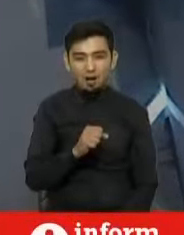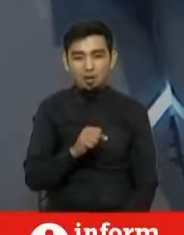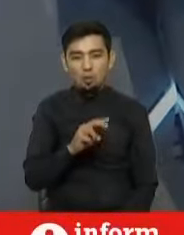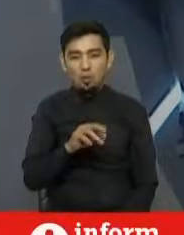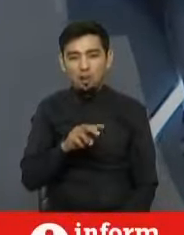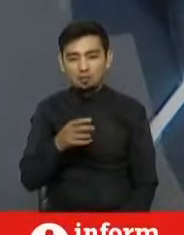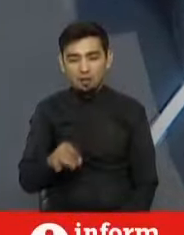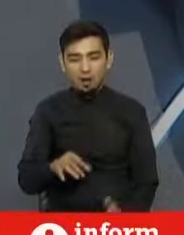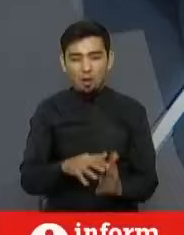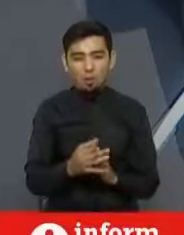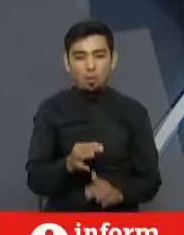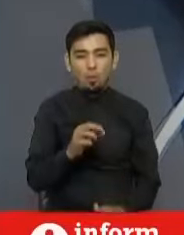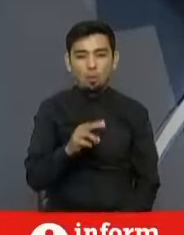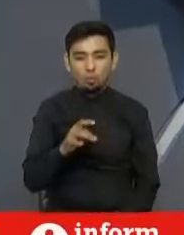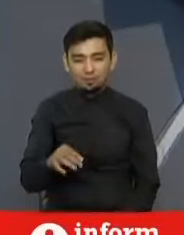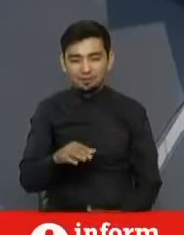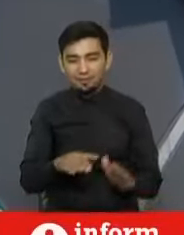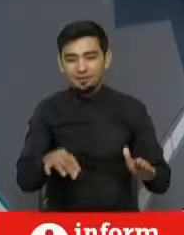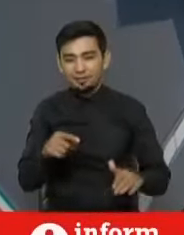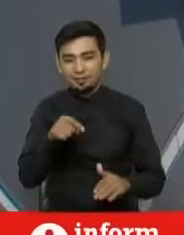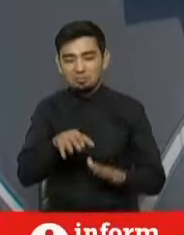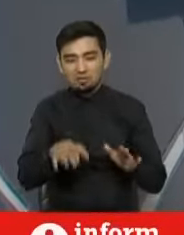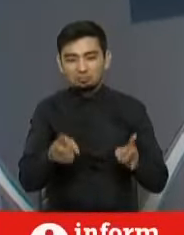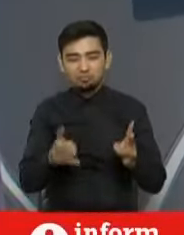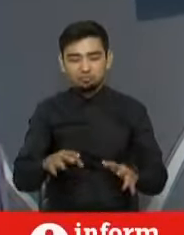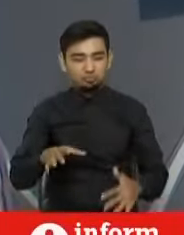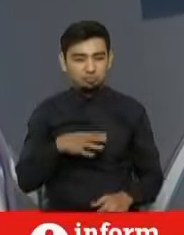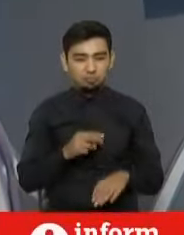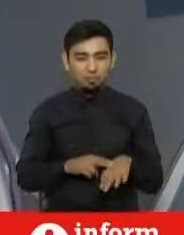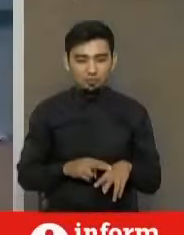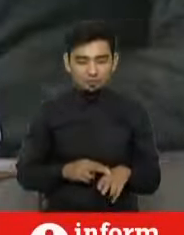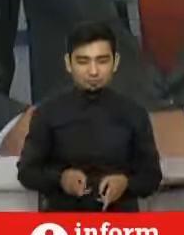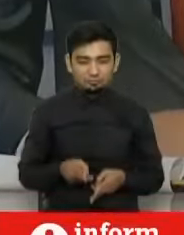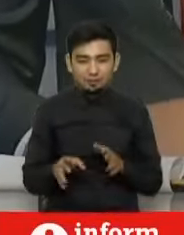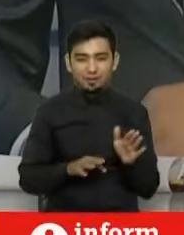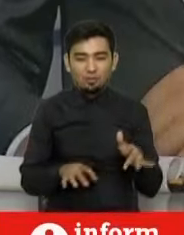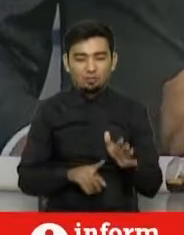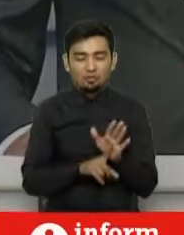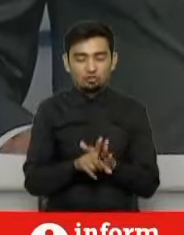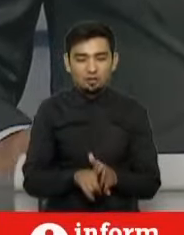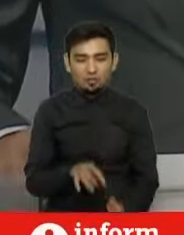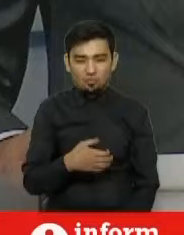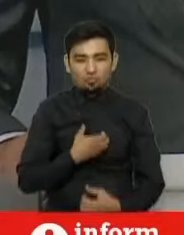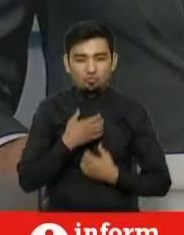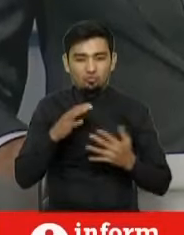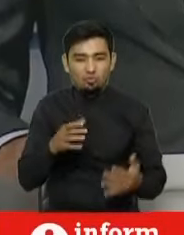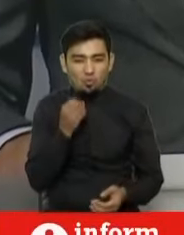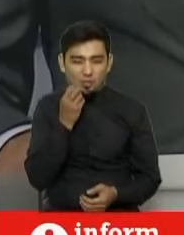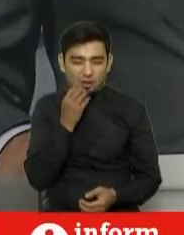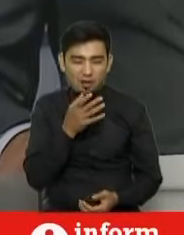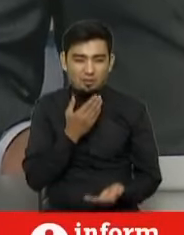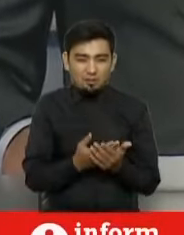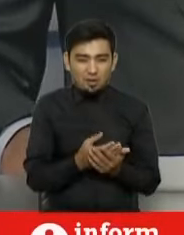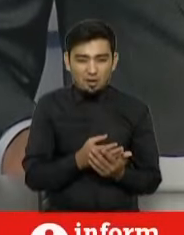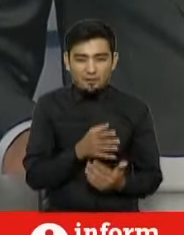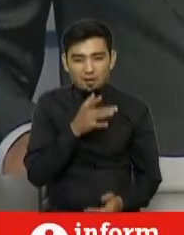балабақшалардың бірінде болған. Қазір полиция іс қозғап, тергеуді бастады. Жантүршігерлік оқиға түскі үзіліс кезінде болған.